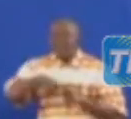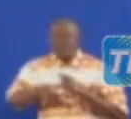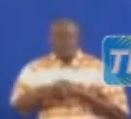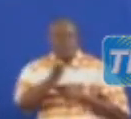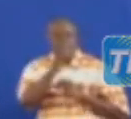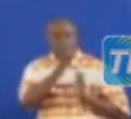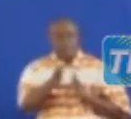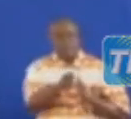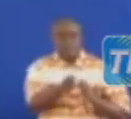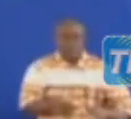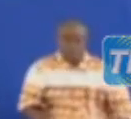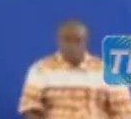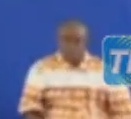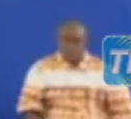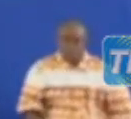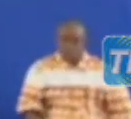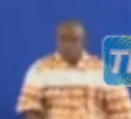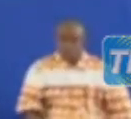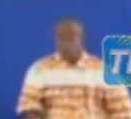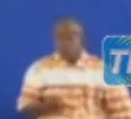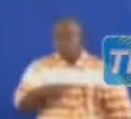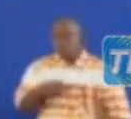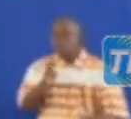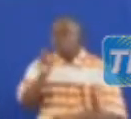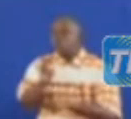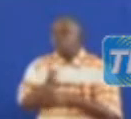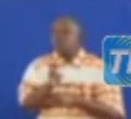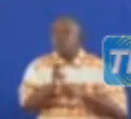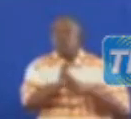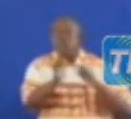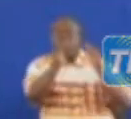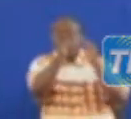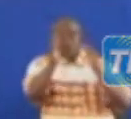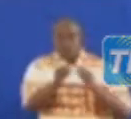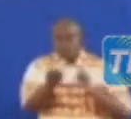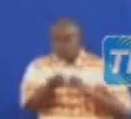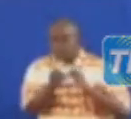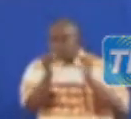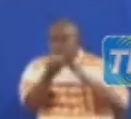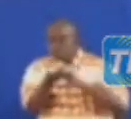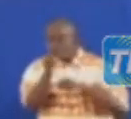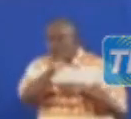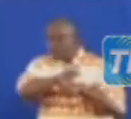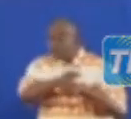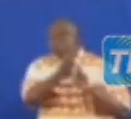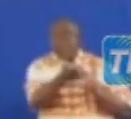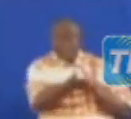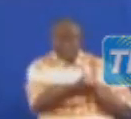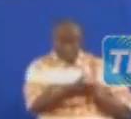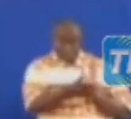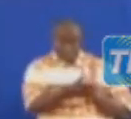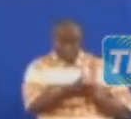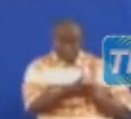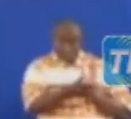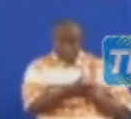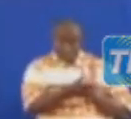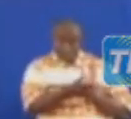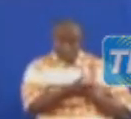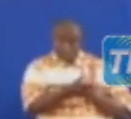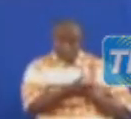serikali za mitaa, kusimamia mifumo na miundombinu ya tehama katika Ofisi ya Rais Temisemi, ofisi za wakuu wa